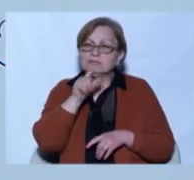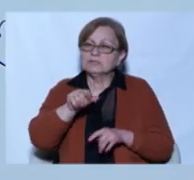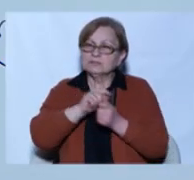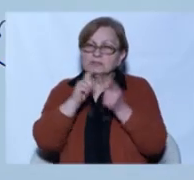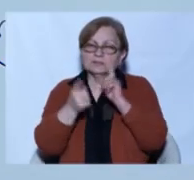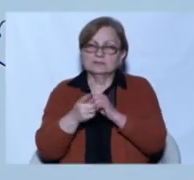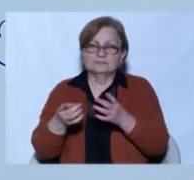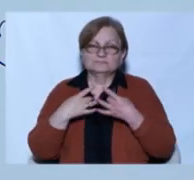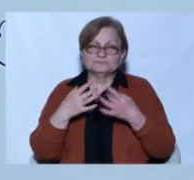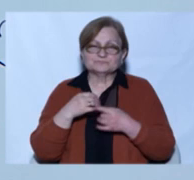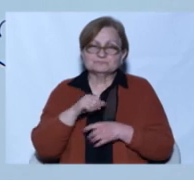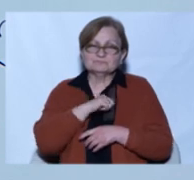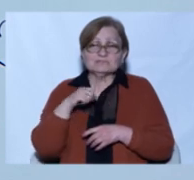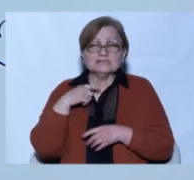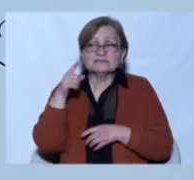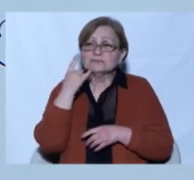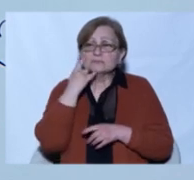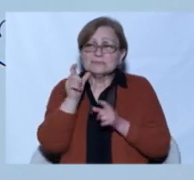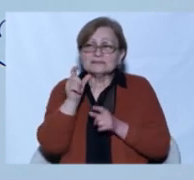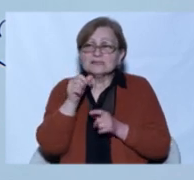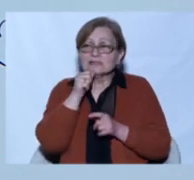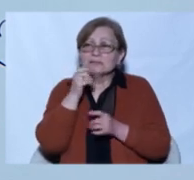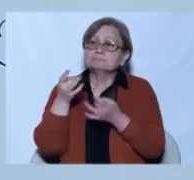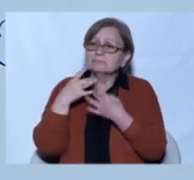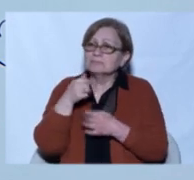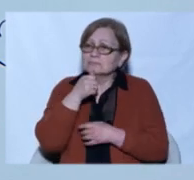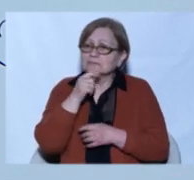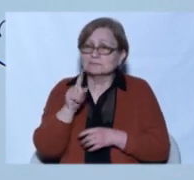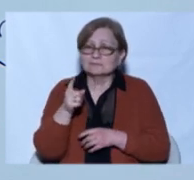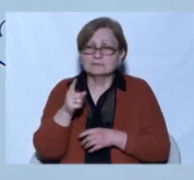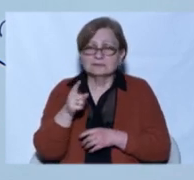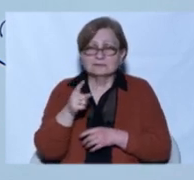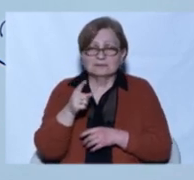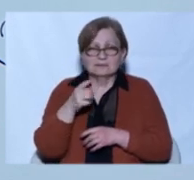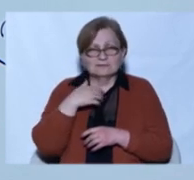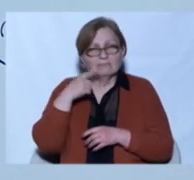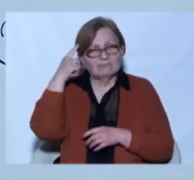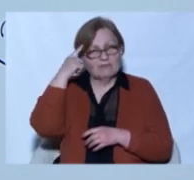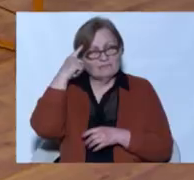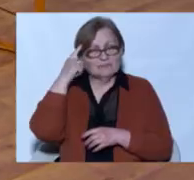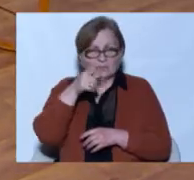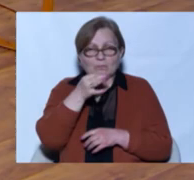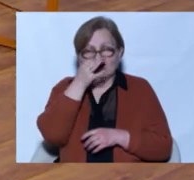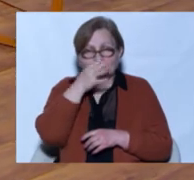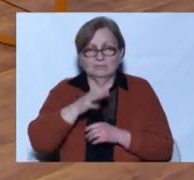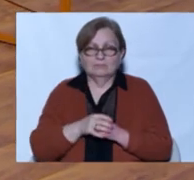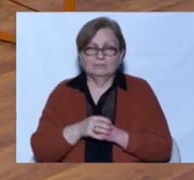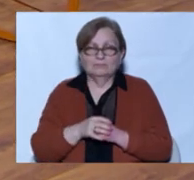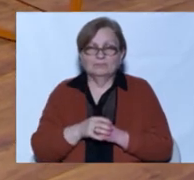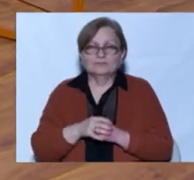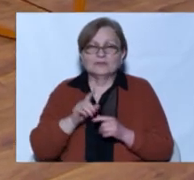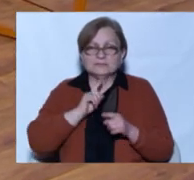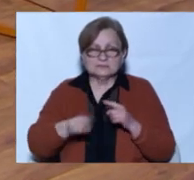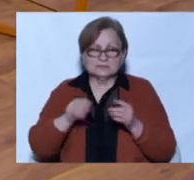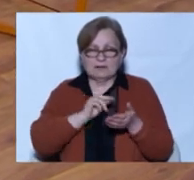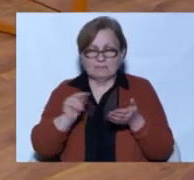მოთხრობას, ან პატარა ბარტყი როგორ მოყვებოდა. ფიქრობ, მოგეწონა ხედვის კუთხე, სწრაფი მორბენალი